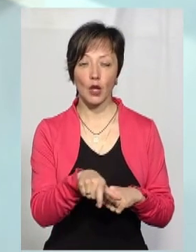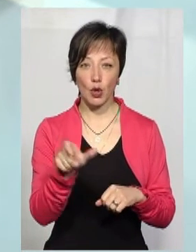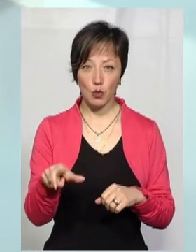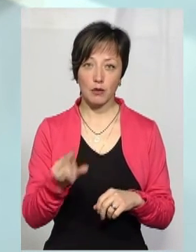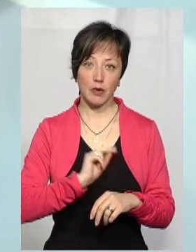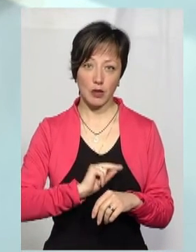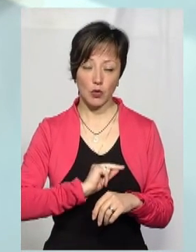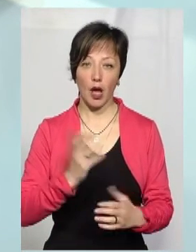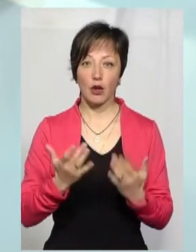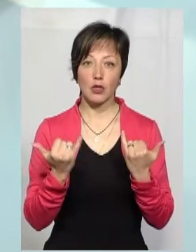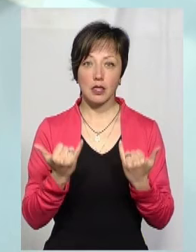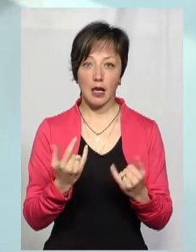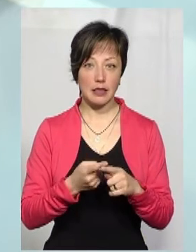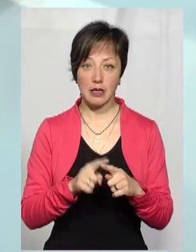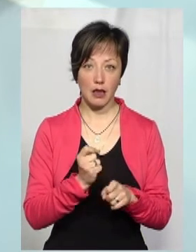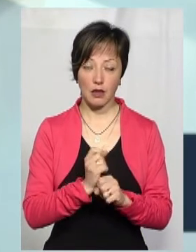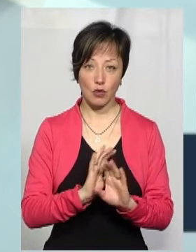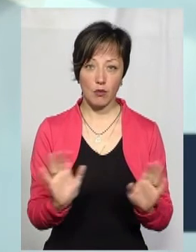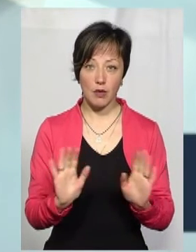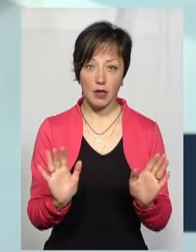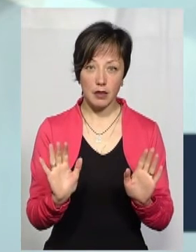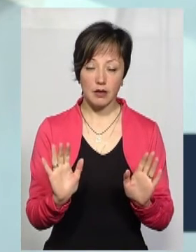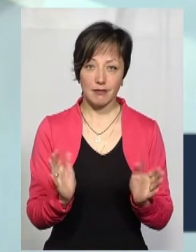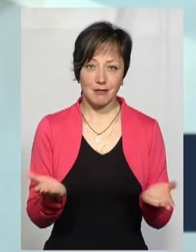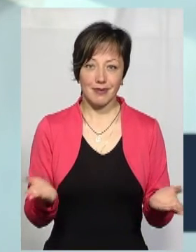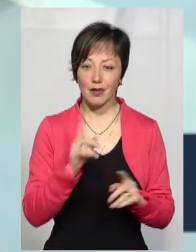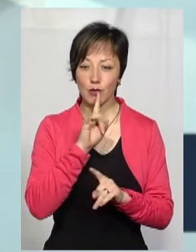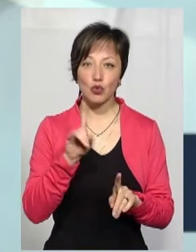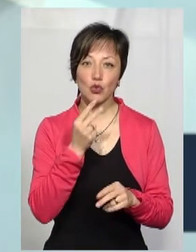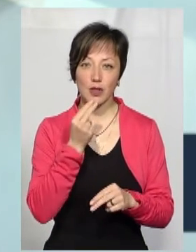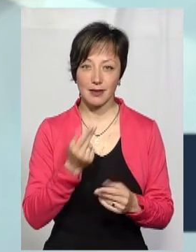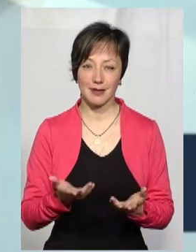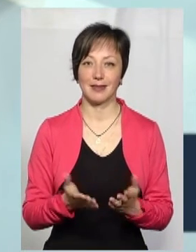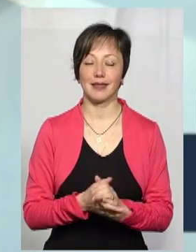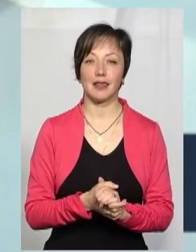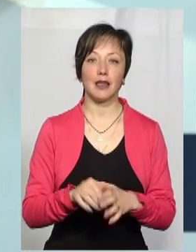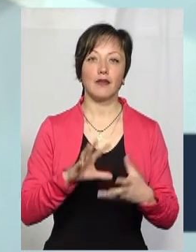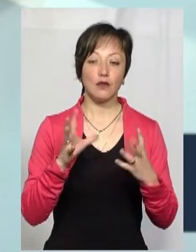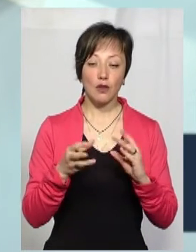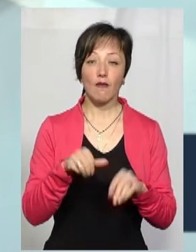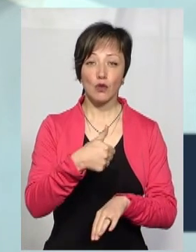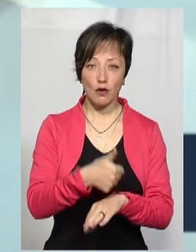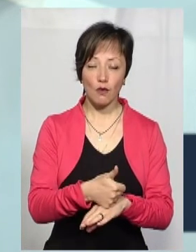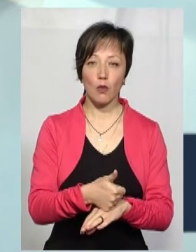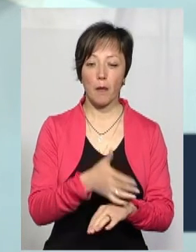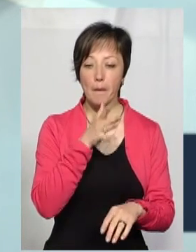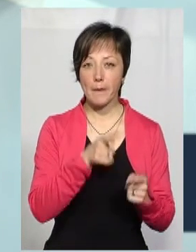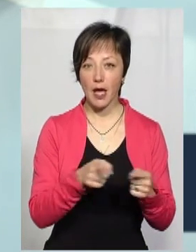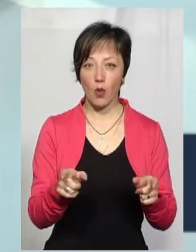пішли і працюють, тому що якщо зараз це не зробити, то звичайно, буде що їсти. Так. А так, в основному, от в період карантину,